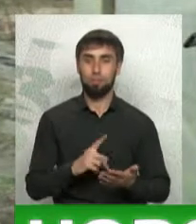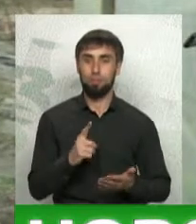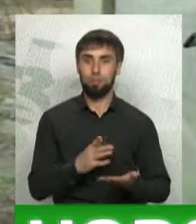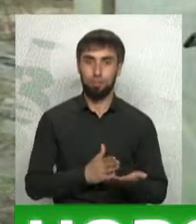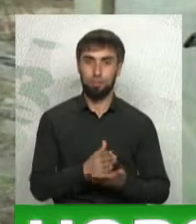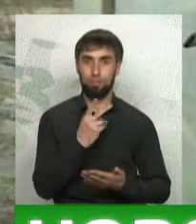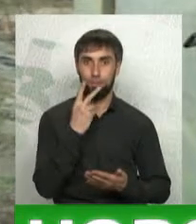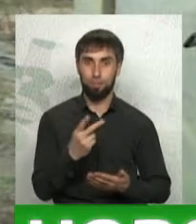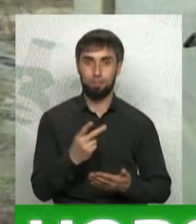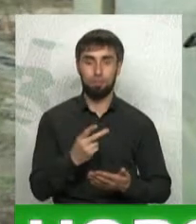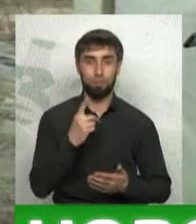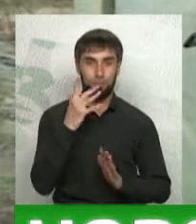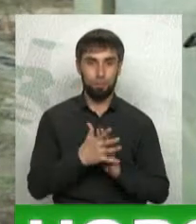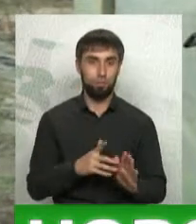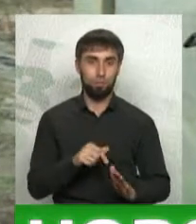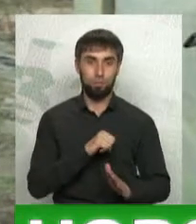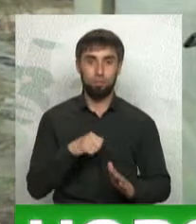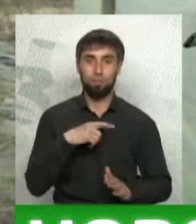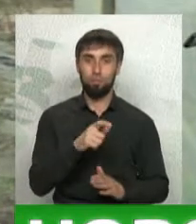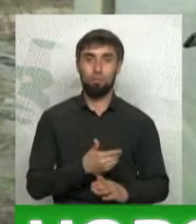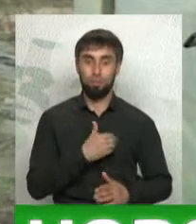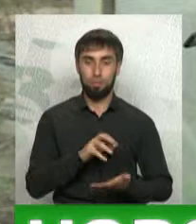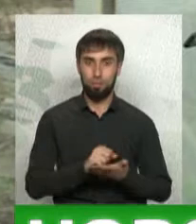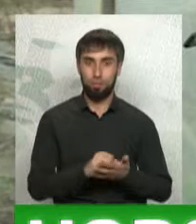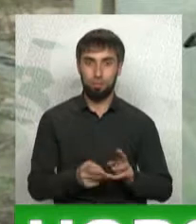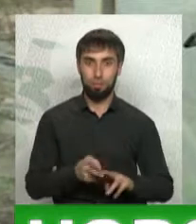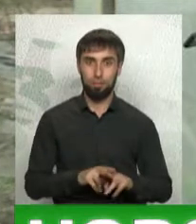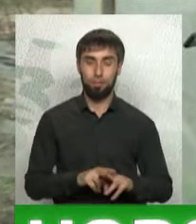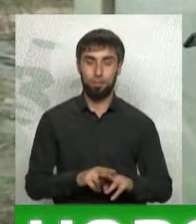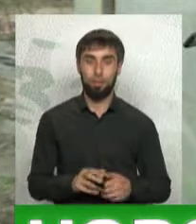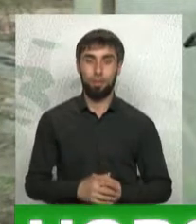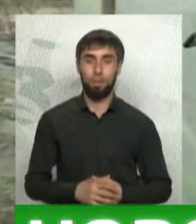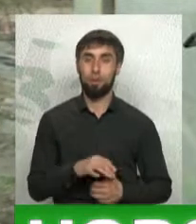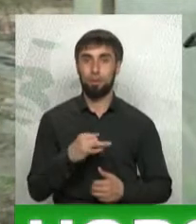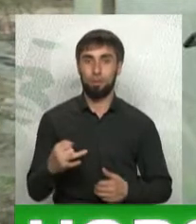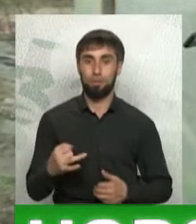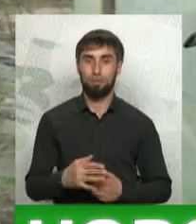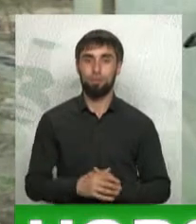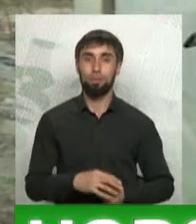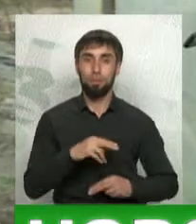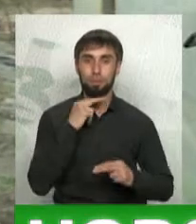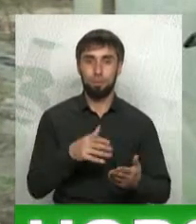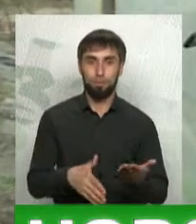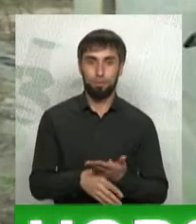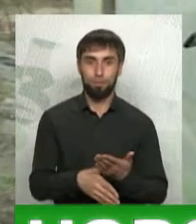выехали, посмотрели, убедились сами, что человек хочет заниматься этим. И оказали